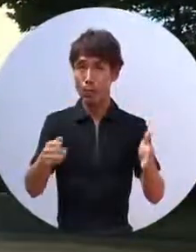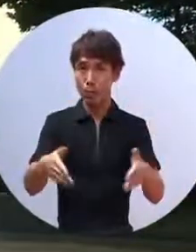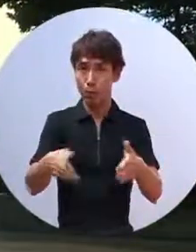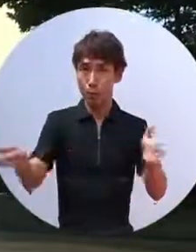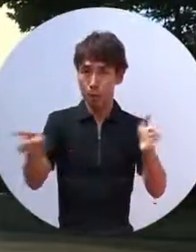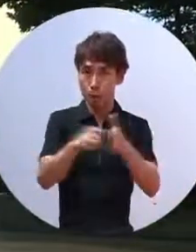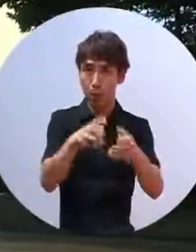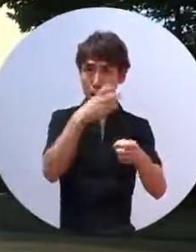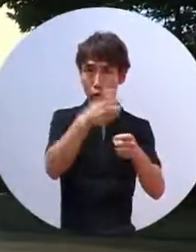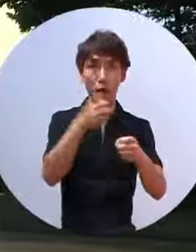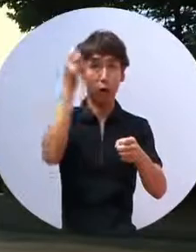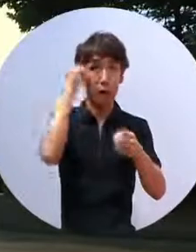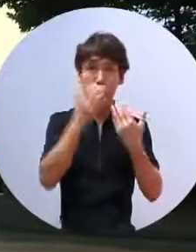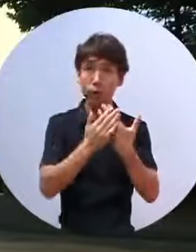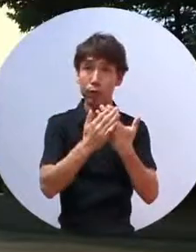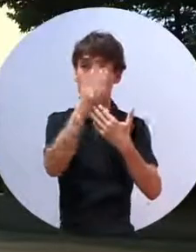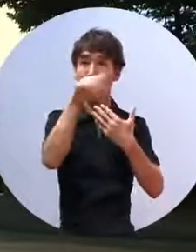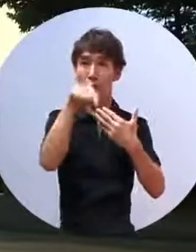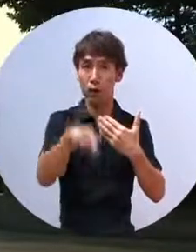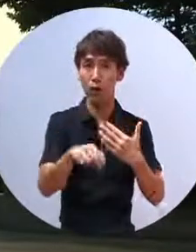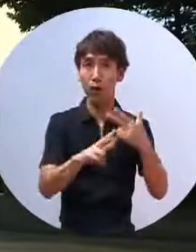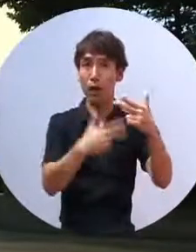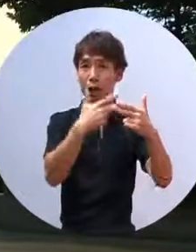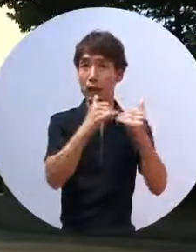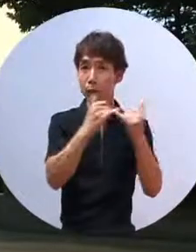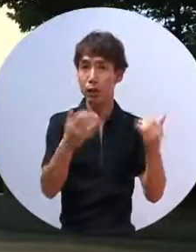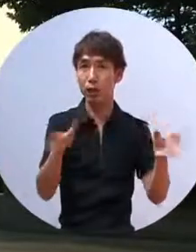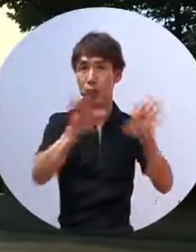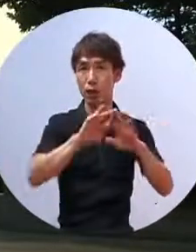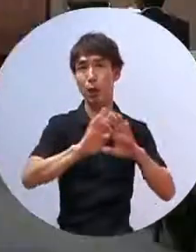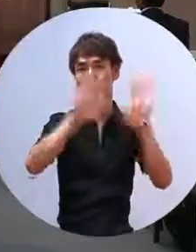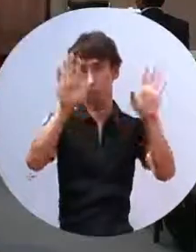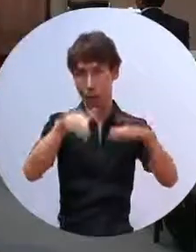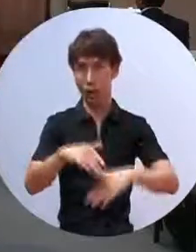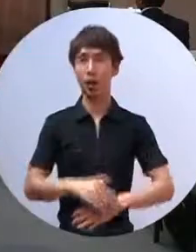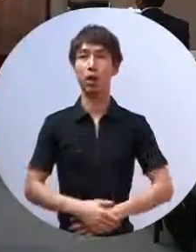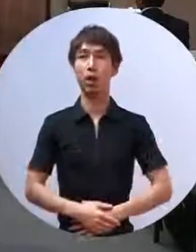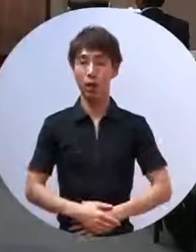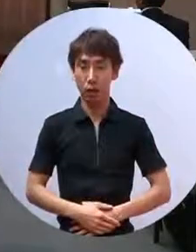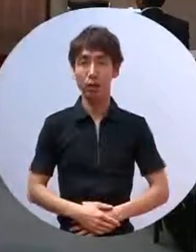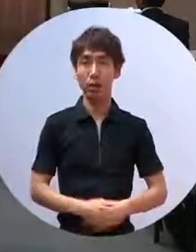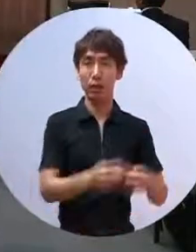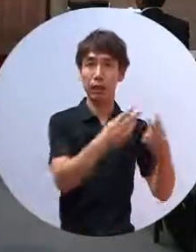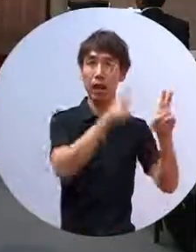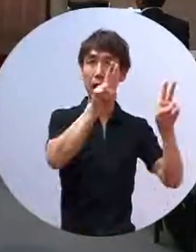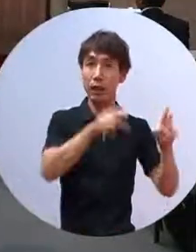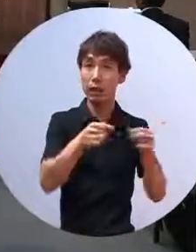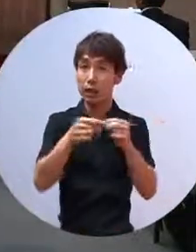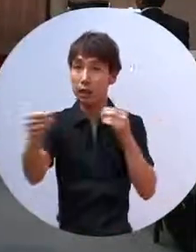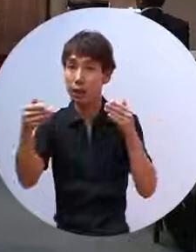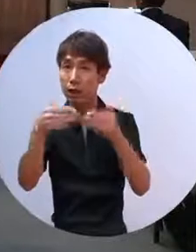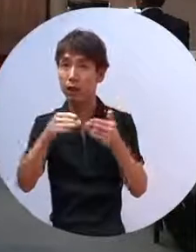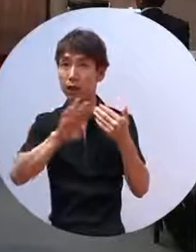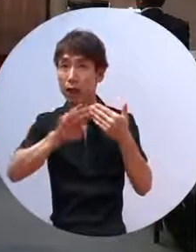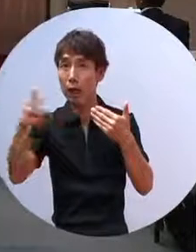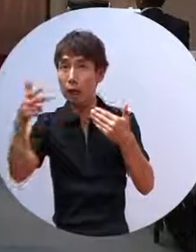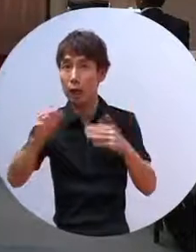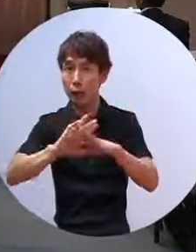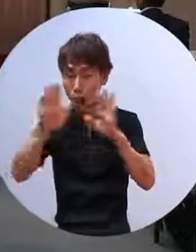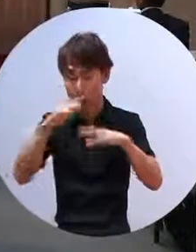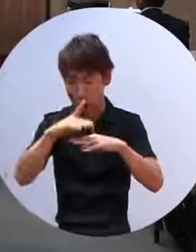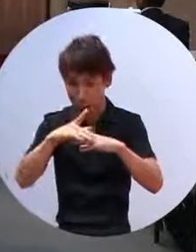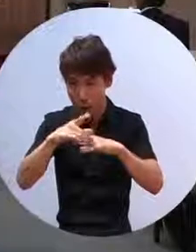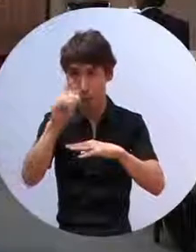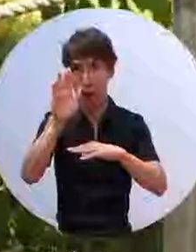会を藤沢市民会館で開きました。被爆地以外では初めての開催でした。